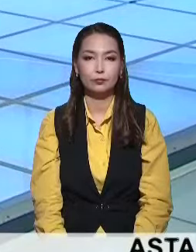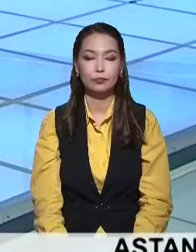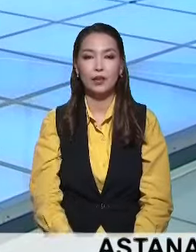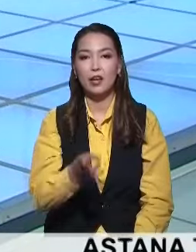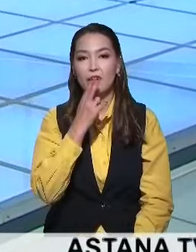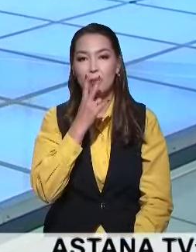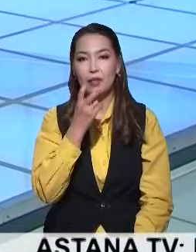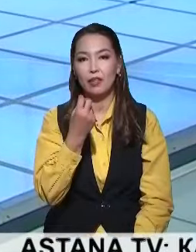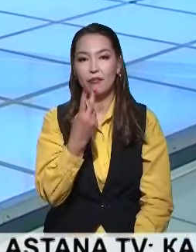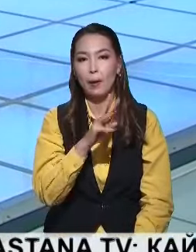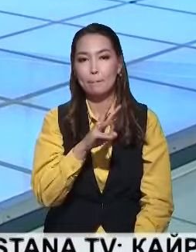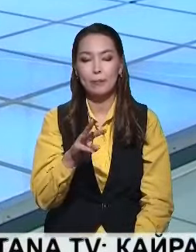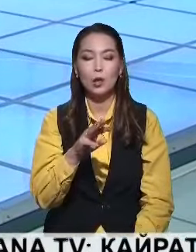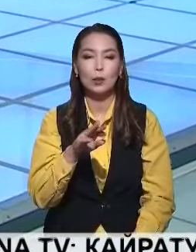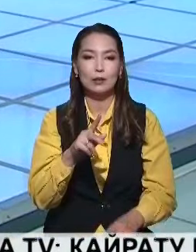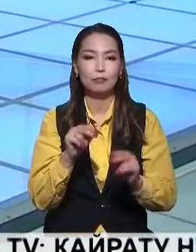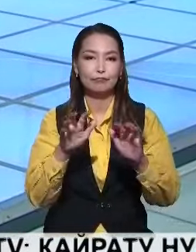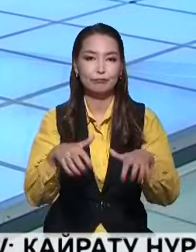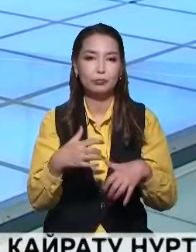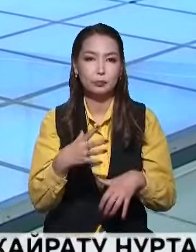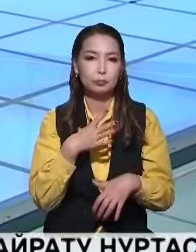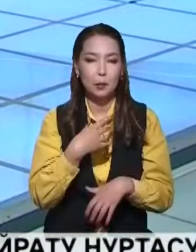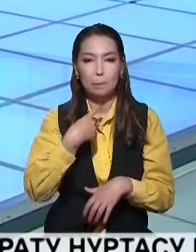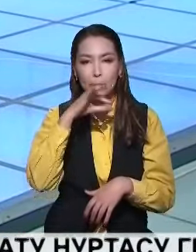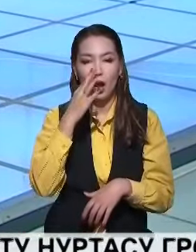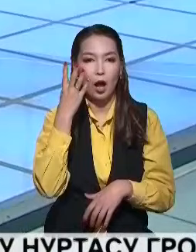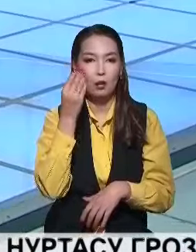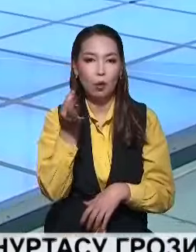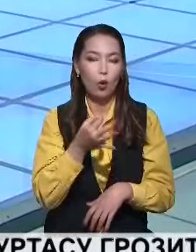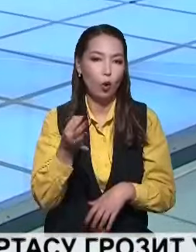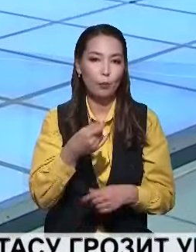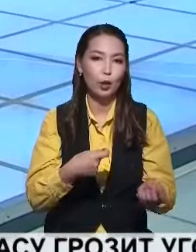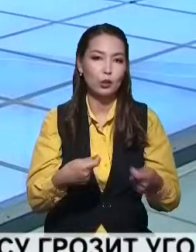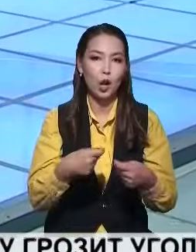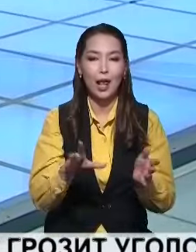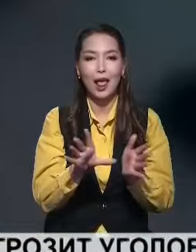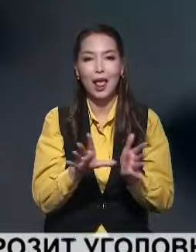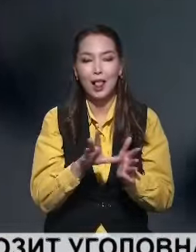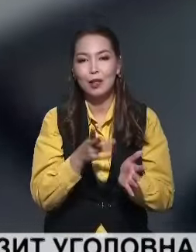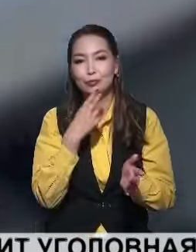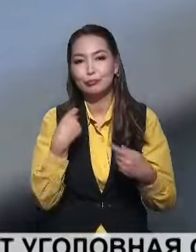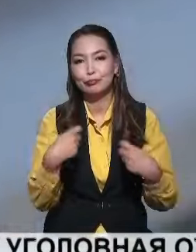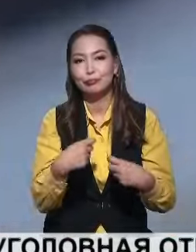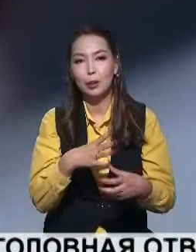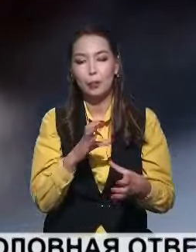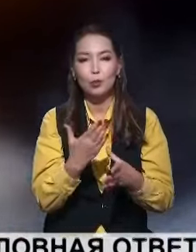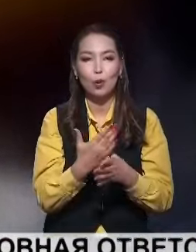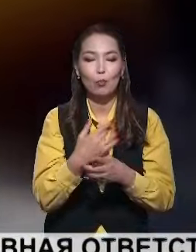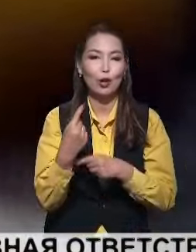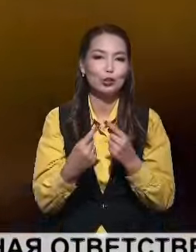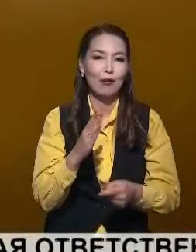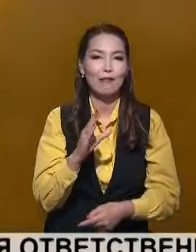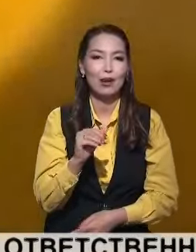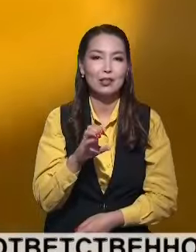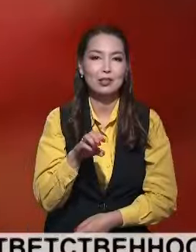Вейпы на 2 миллиона тенге конфисковали полицейские в Алматинской области. Торговали электронными сигаретами с помощью мессенджера WhatsApp.